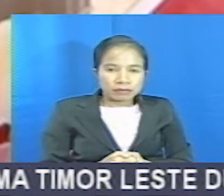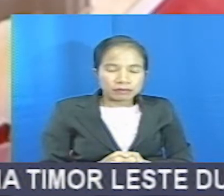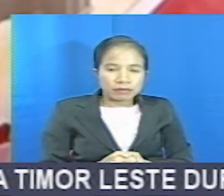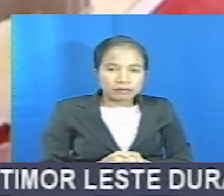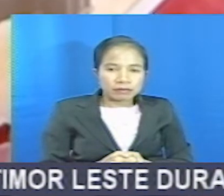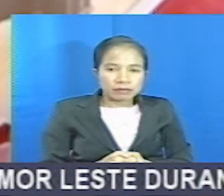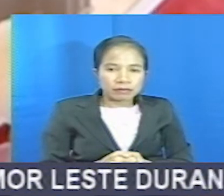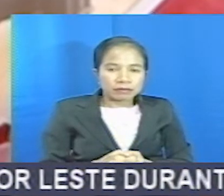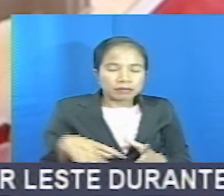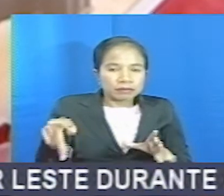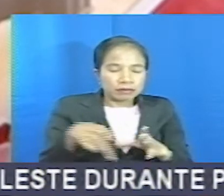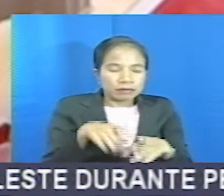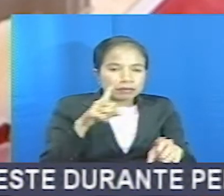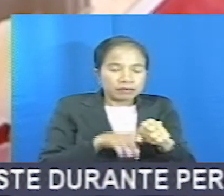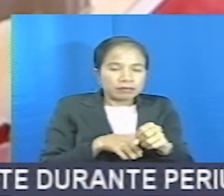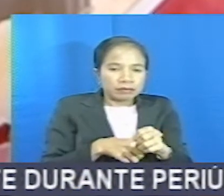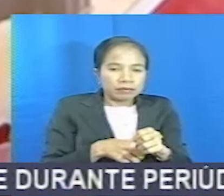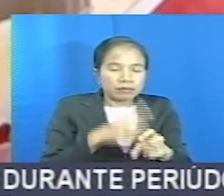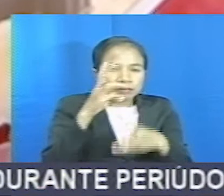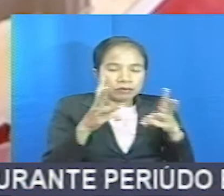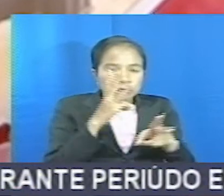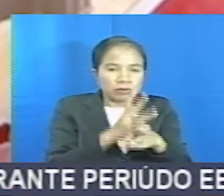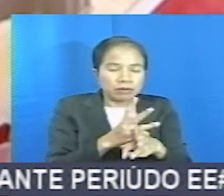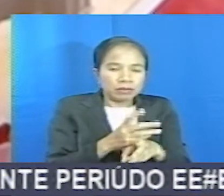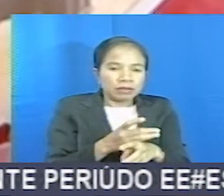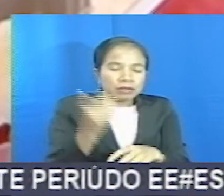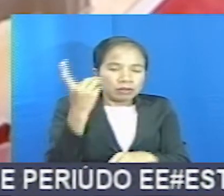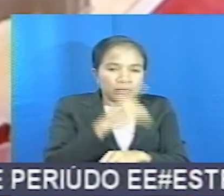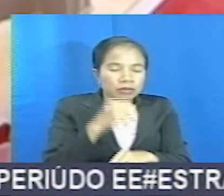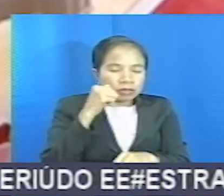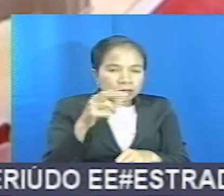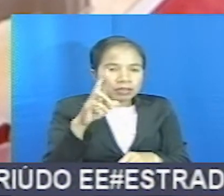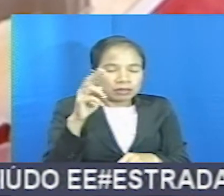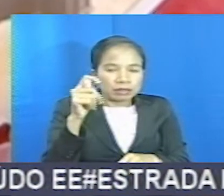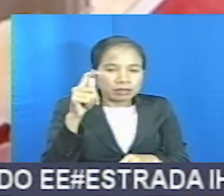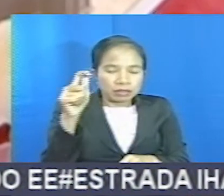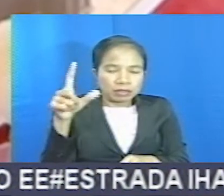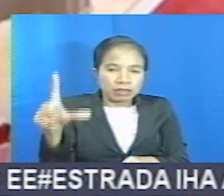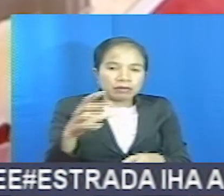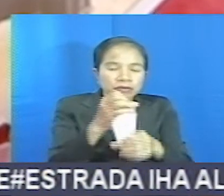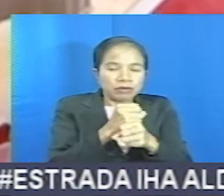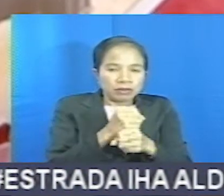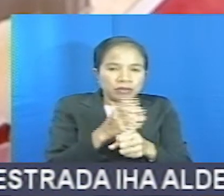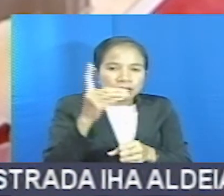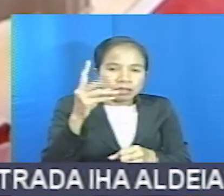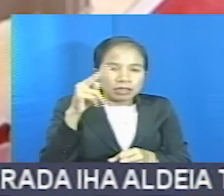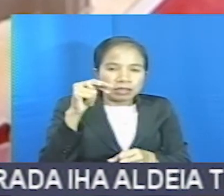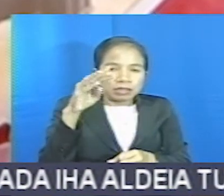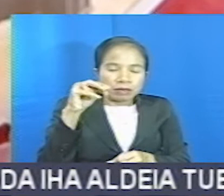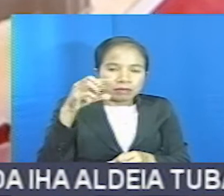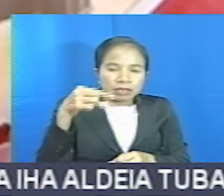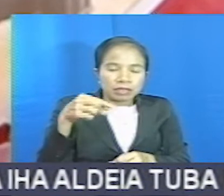Ma lucir it mai ta compagna previsan tempo mondo niamba ed saun avan de bartateli recoglia husi di resa nasional meteorologia no